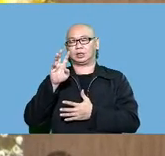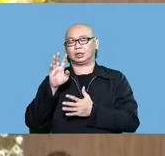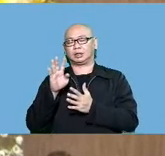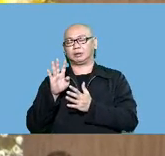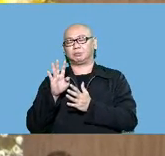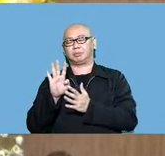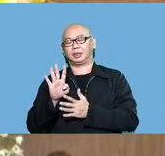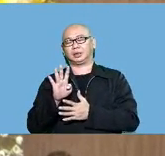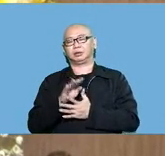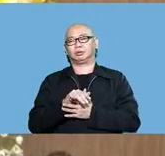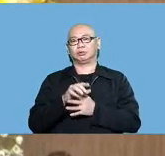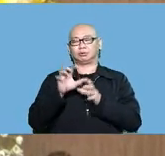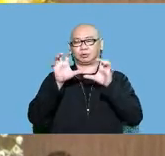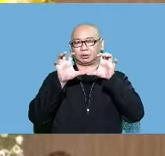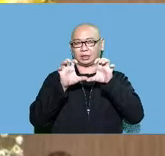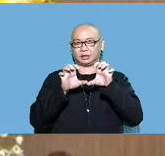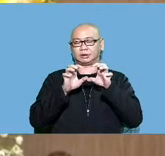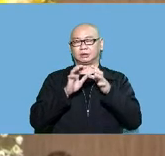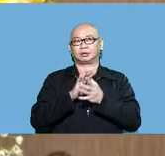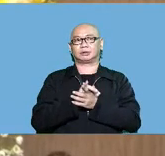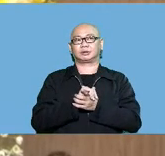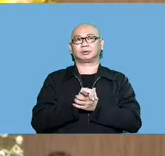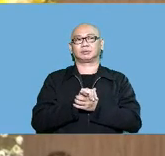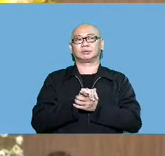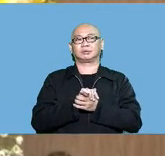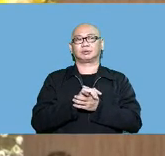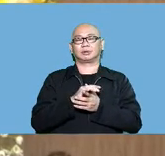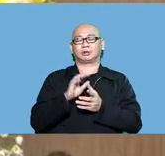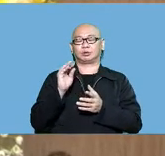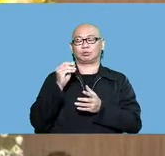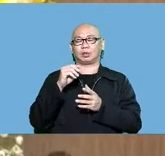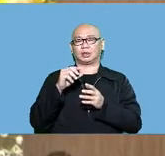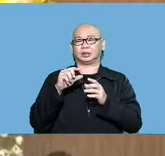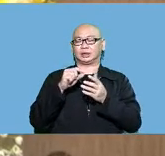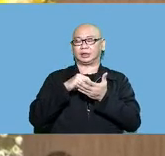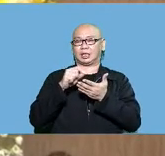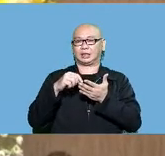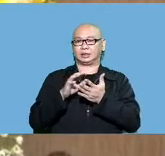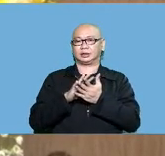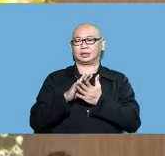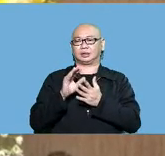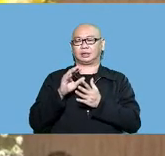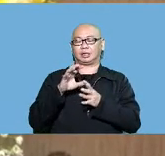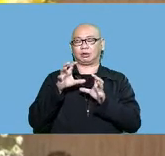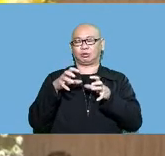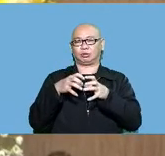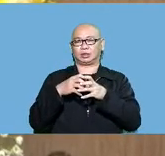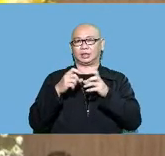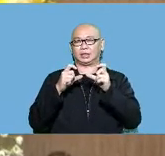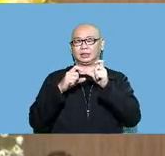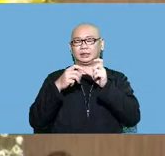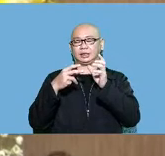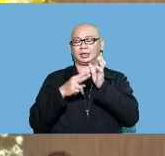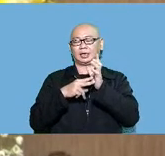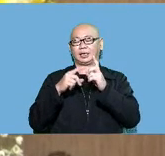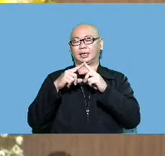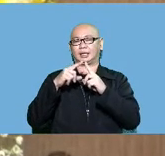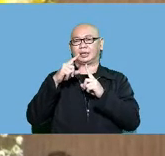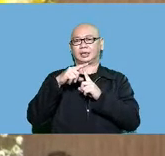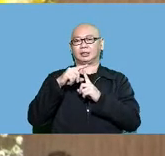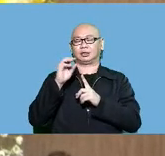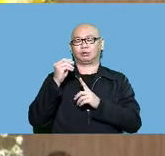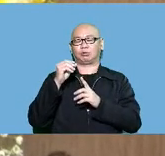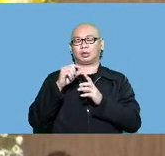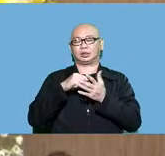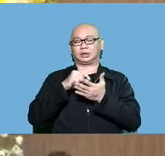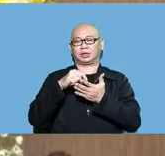Negeri Semarang, Ketua Sekretaris dan Anggota Senat Akademik Universitas Negeri Semarang, Ketua Sekretaris